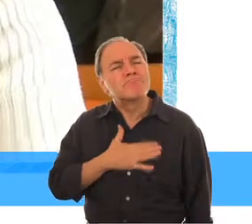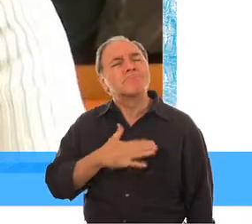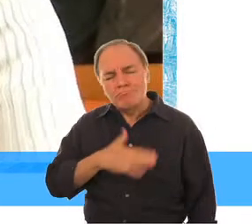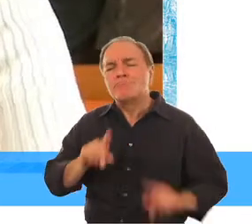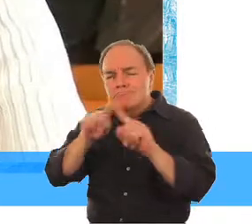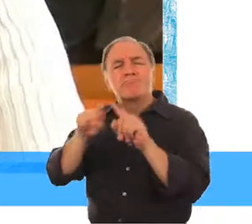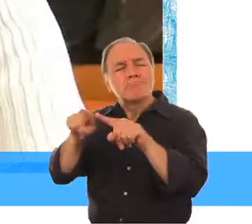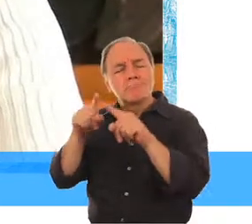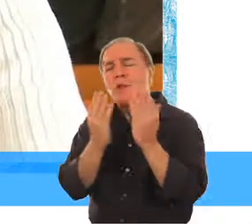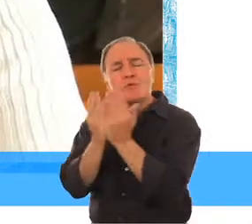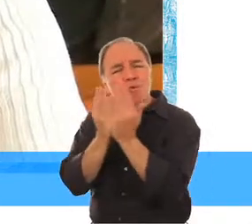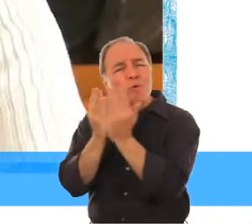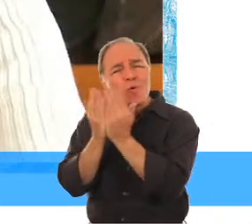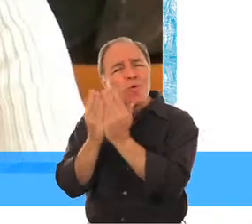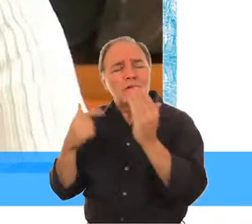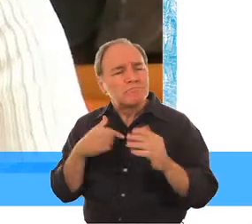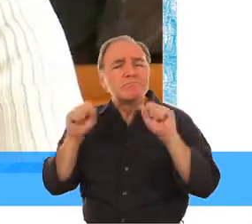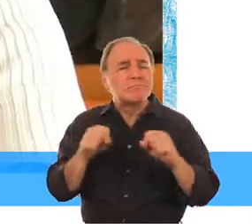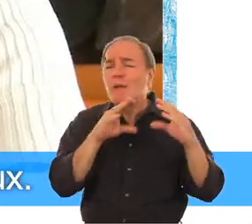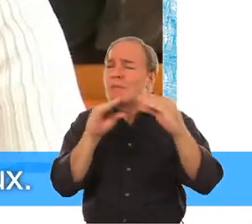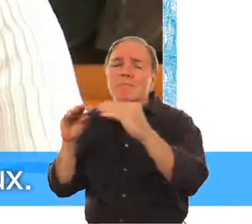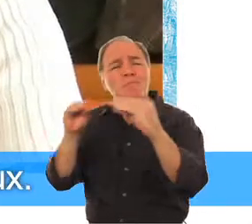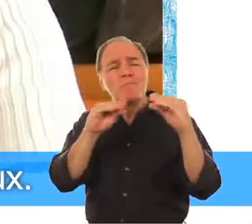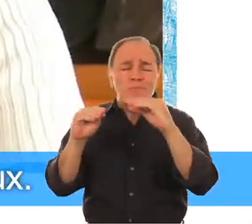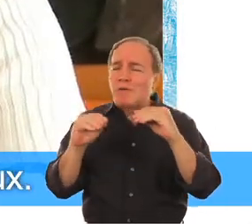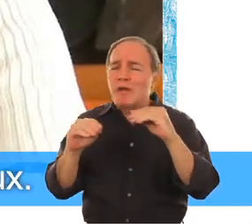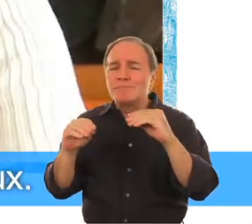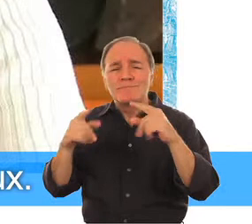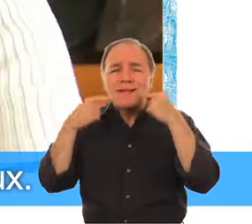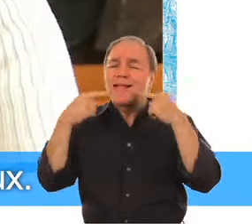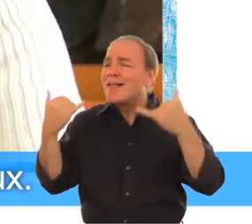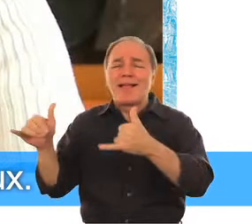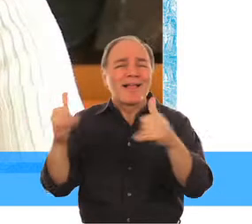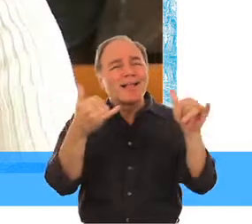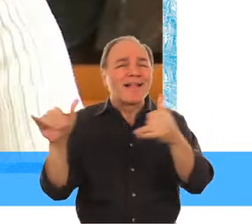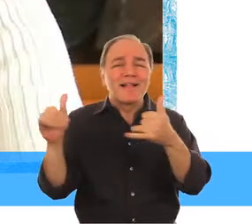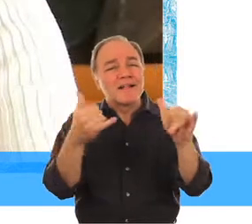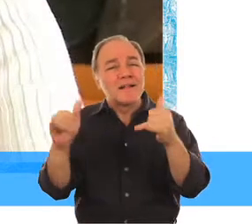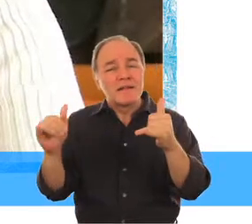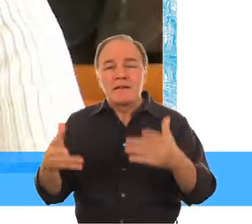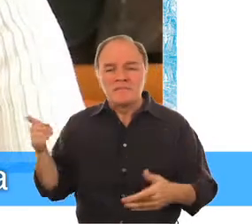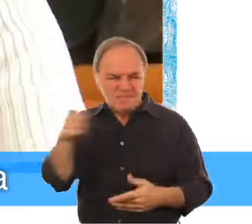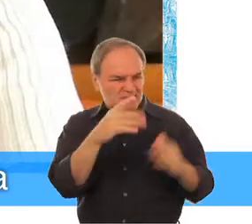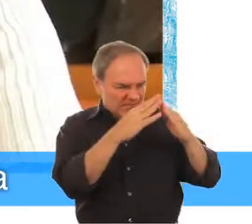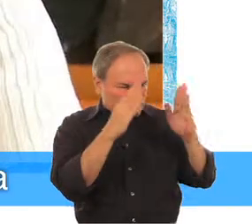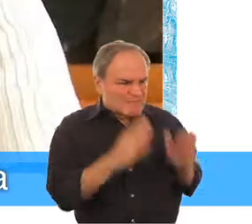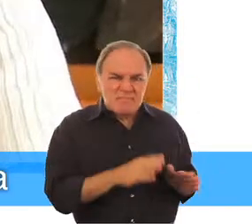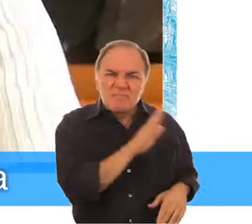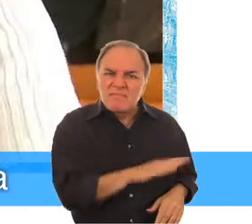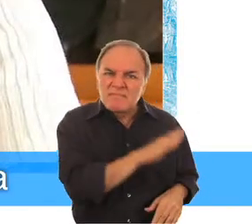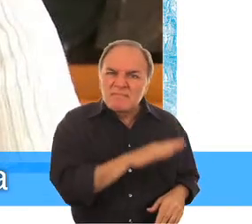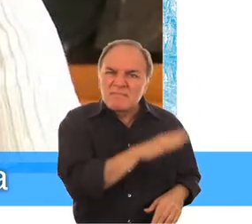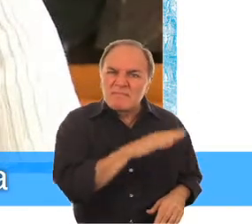J'aime aller à l'école parce qu'on a l'occasion de parler aux autres enfants, de plaisanter avec eux, de s'amuser avec eux. On s'ennuie à la maison, pas grand-chose à faire à part regarder